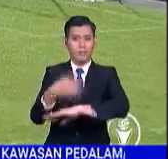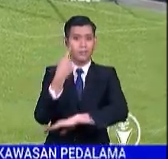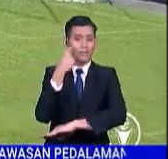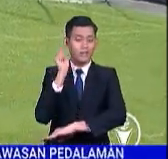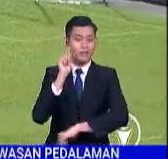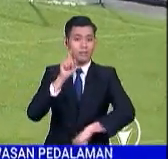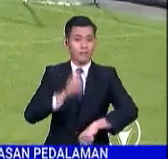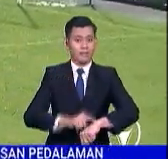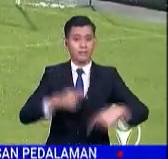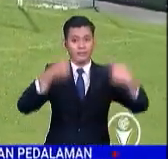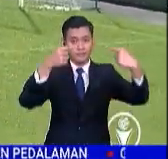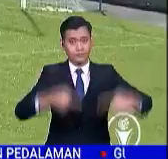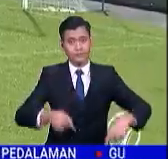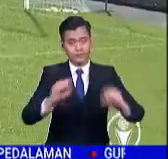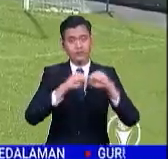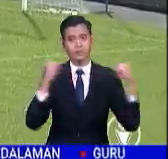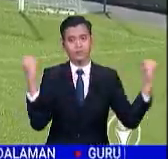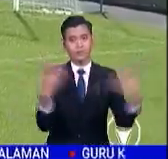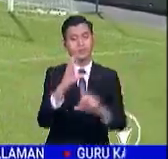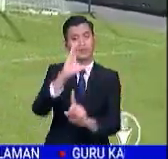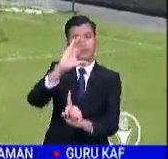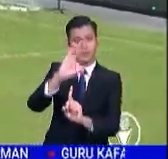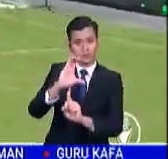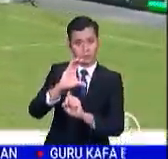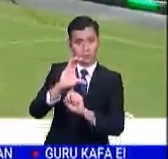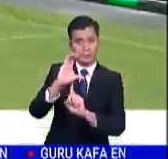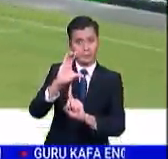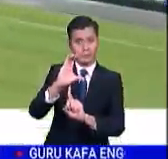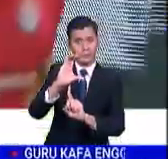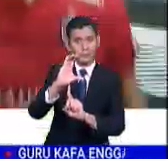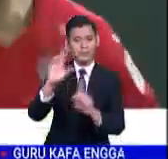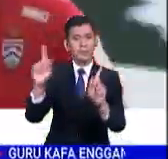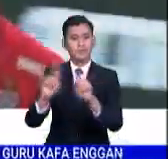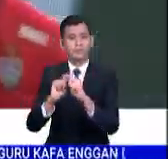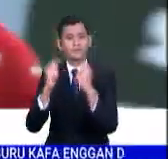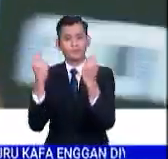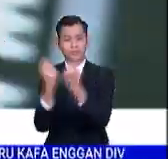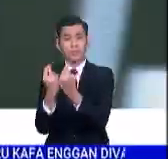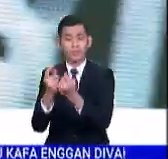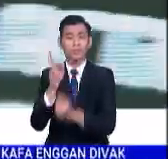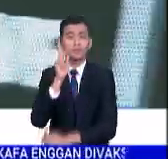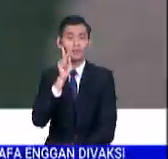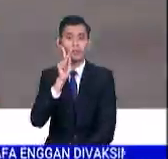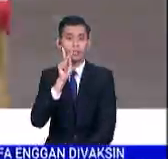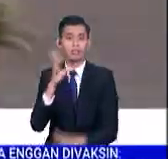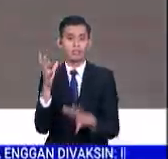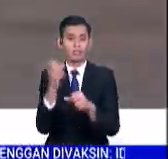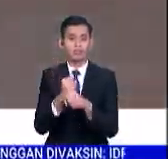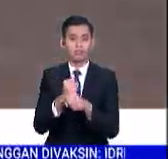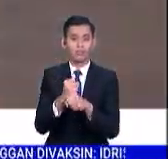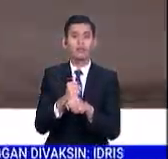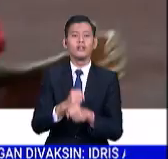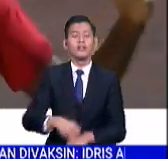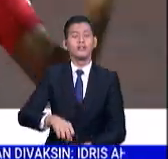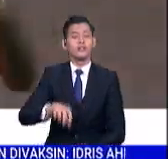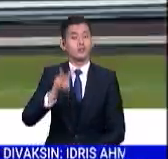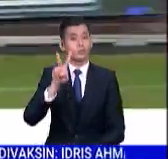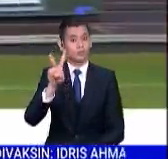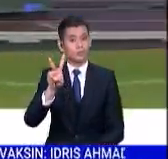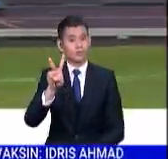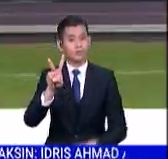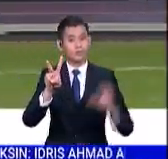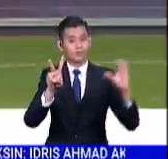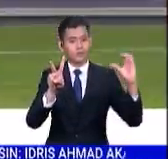Pada aksi di Stadium Bola Sepak Kuala Lumpur Ceras itu, skuad The City Boys mendahului 2-0 hasil jaringan penalti pemain